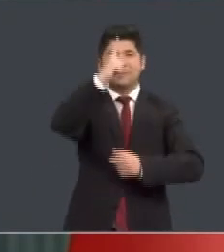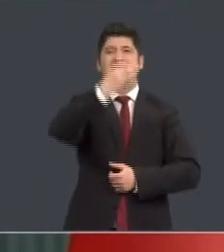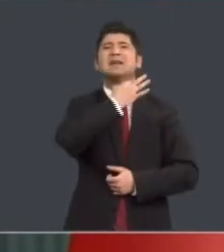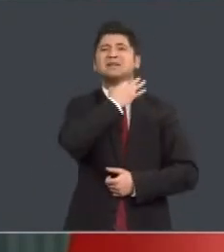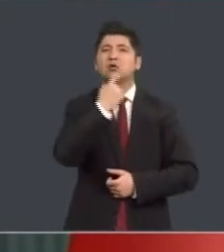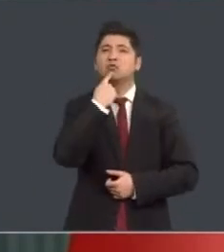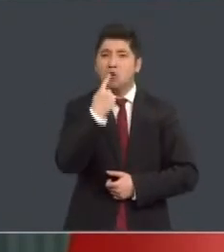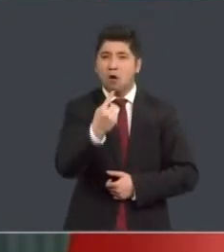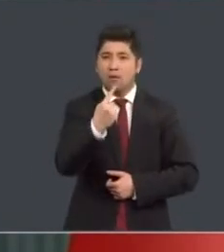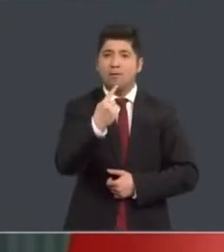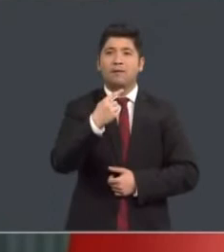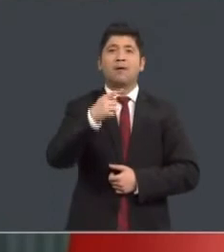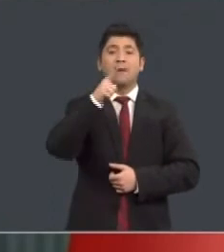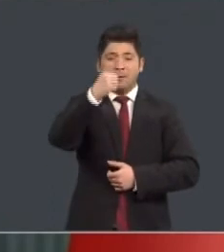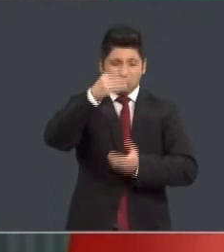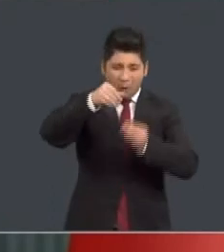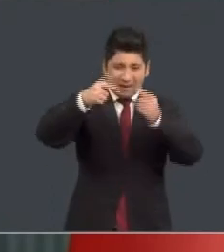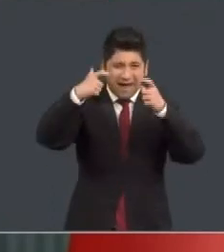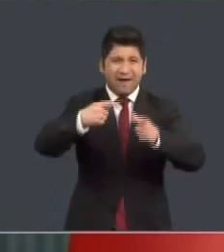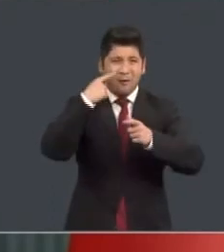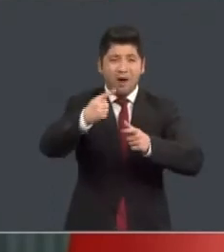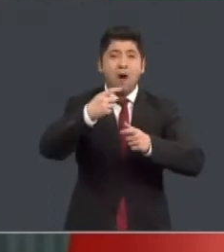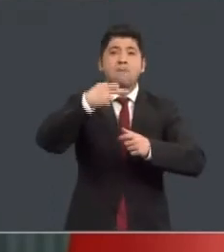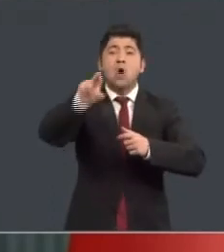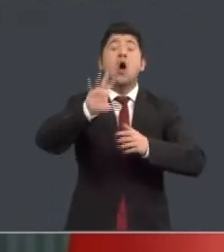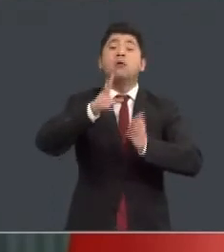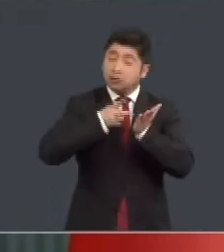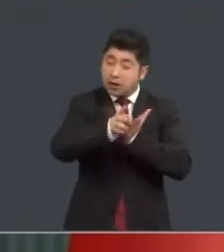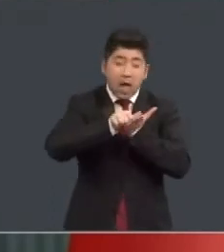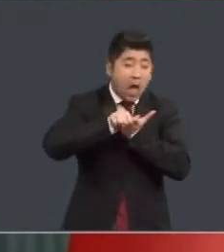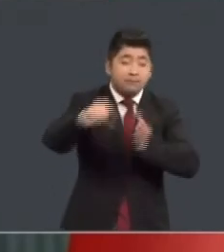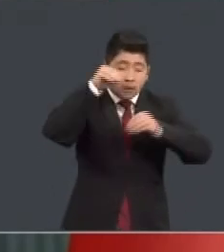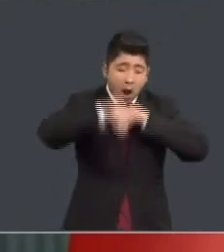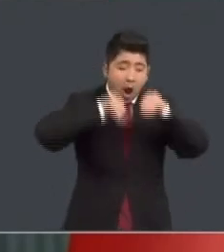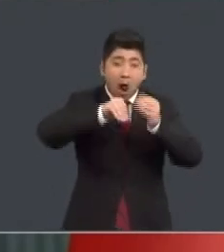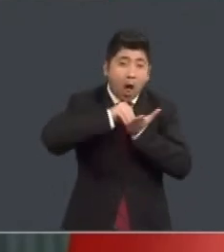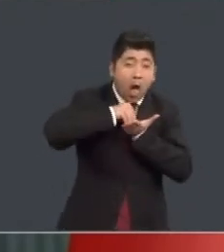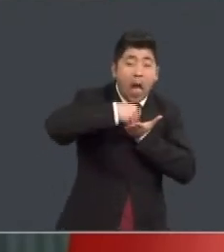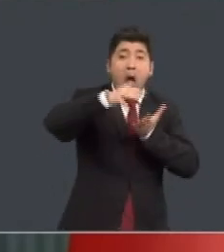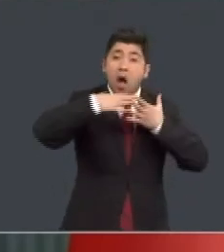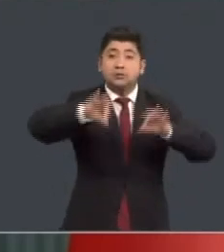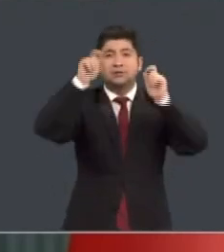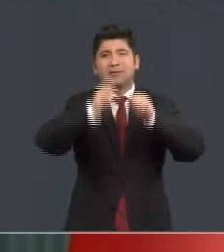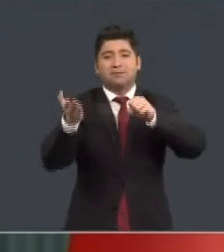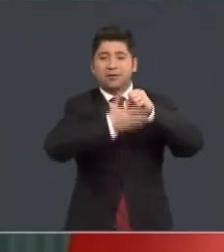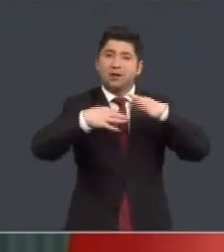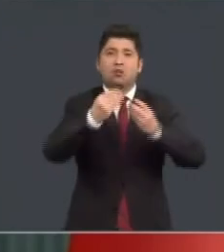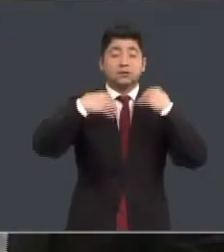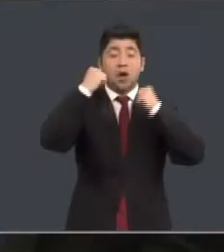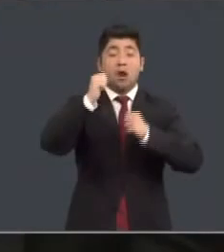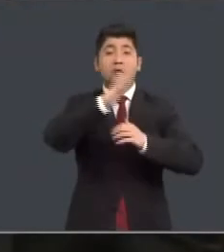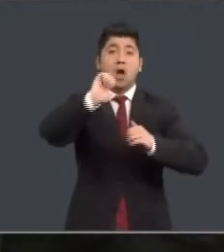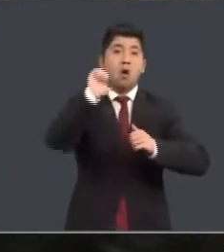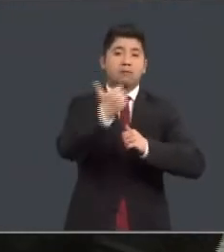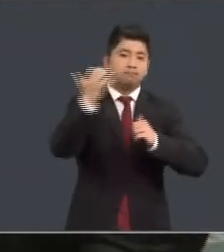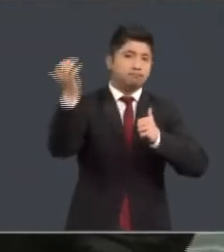isteğimiz bir karış toprağı dahi boş bırakmadan ekmekleri biçmeler iyi üretmelidir